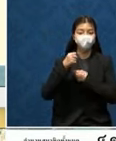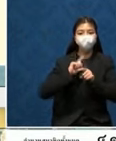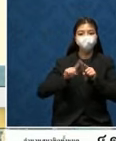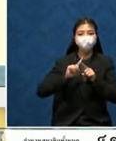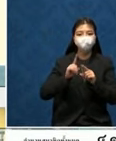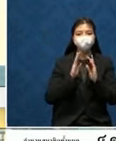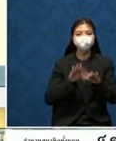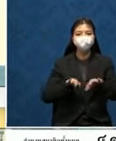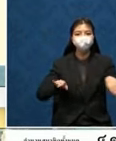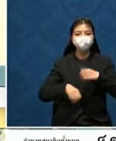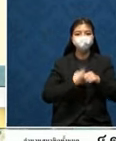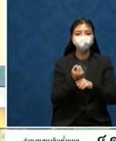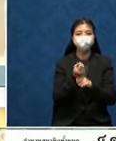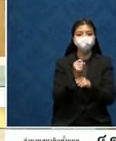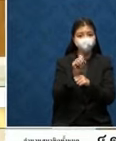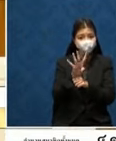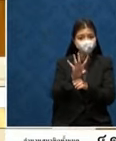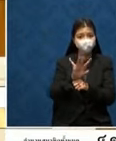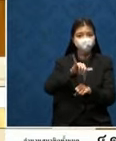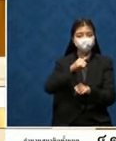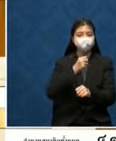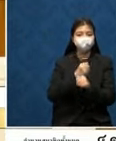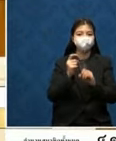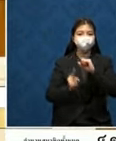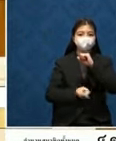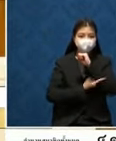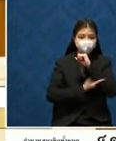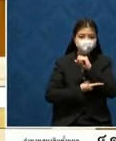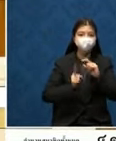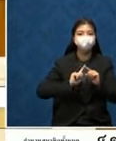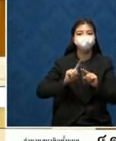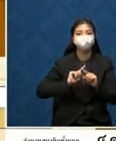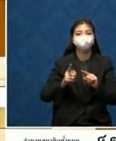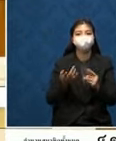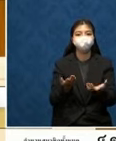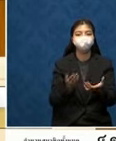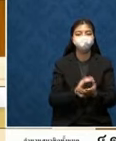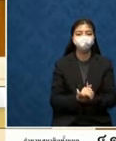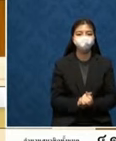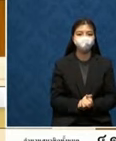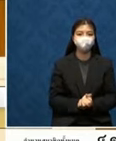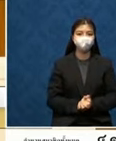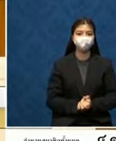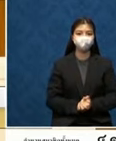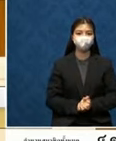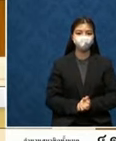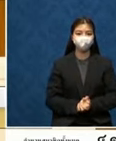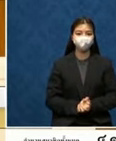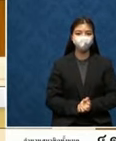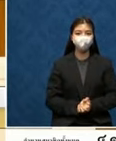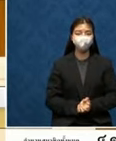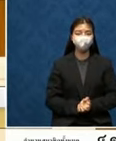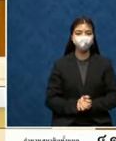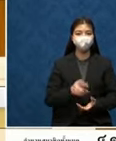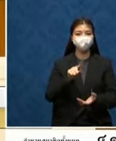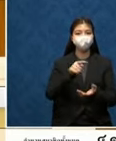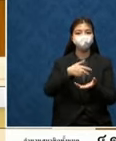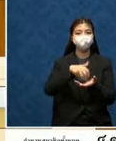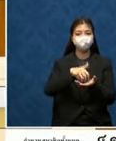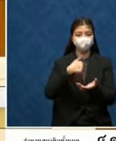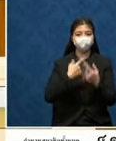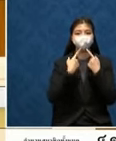ทั้งสิ้นน่ะหรือโดนก็ยังไม่ยังไม่มีสิทธิ์คุ้มครองตัวเองก็ว่าไปนะฮะเพท่านท่านพูดมาผมก็ต้องพูด